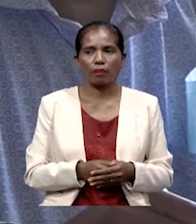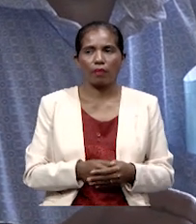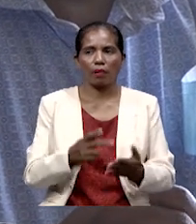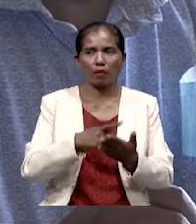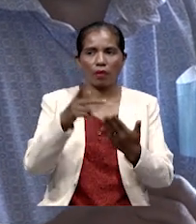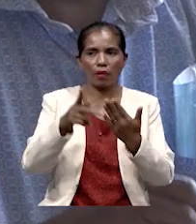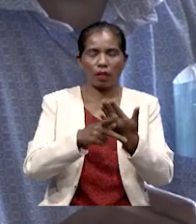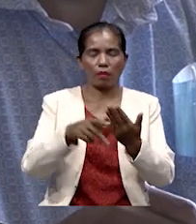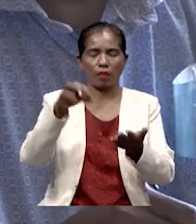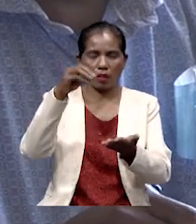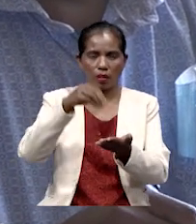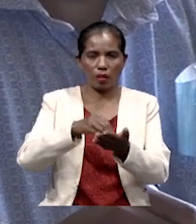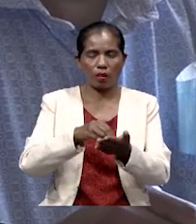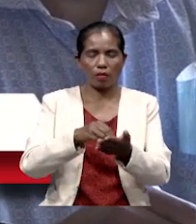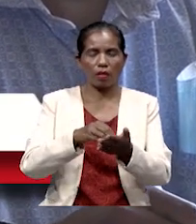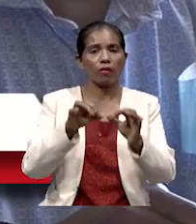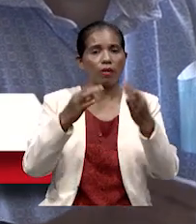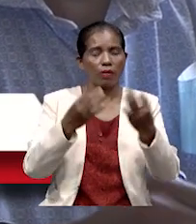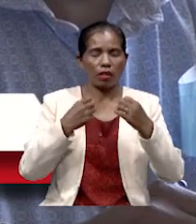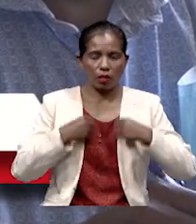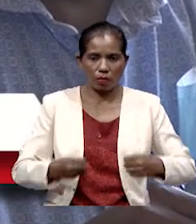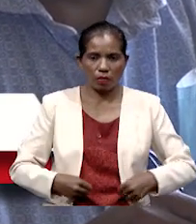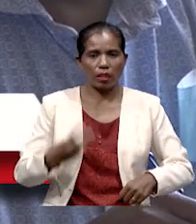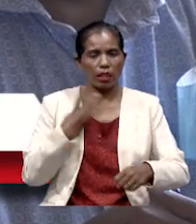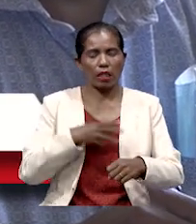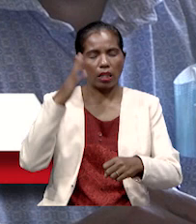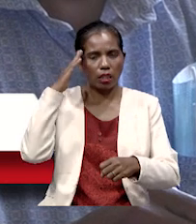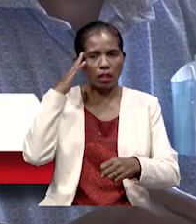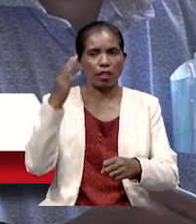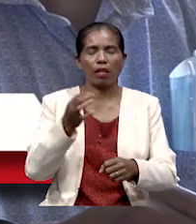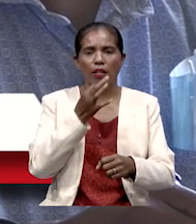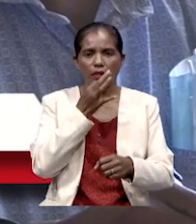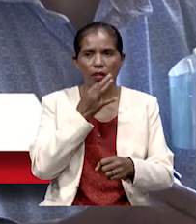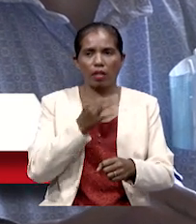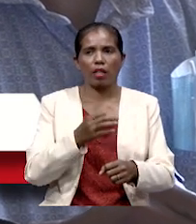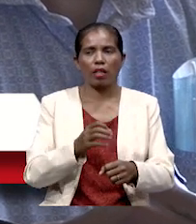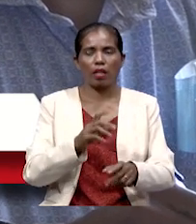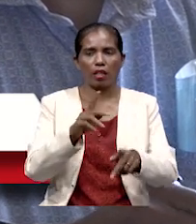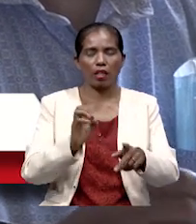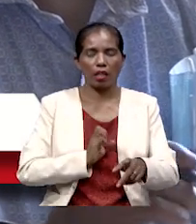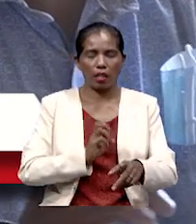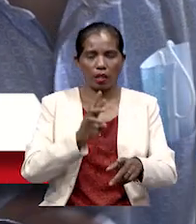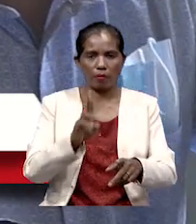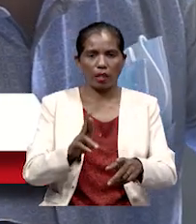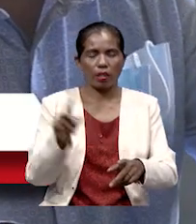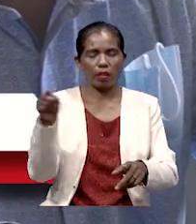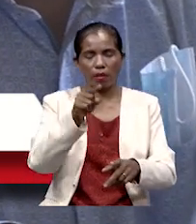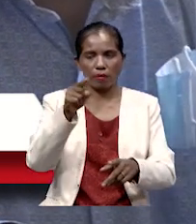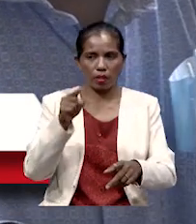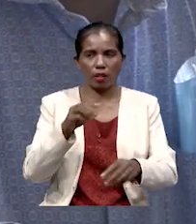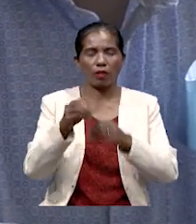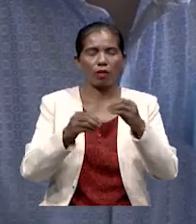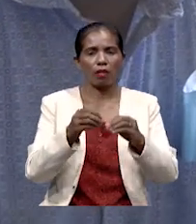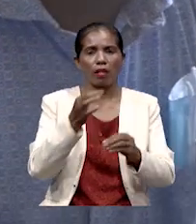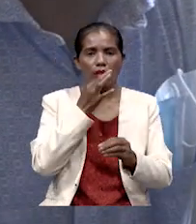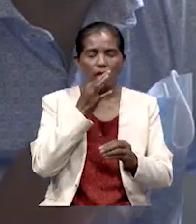ia sorga pagi nutrisan kita tiap nutrisan mas as Ermera ini ya persentase kono apa mal